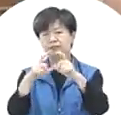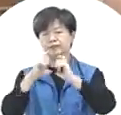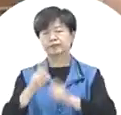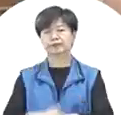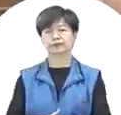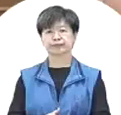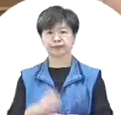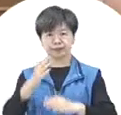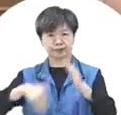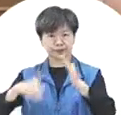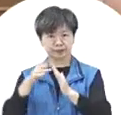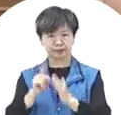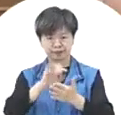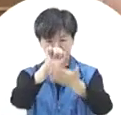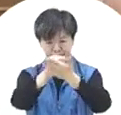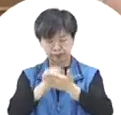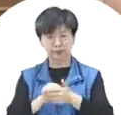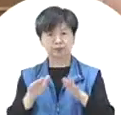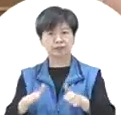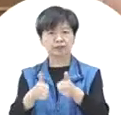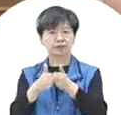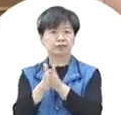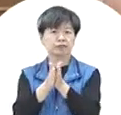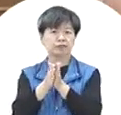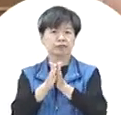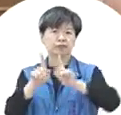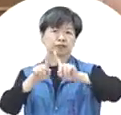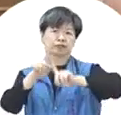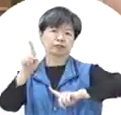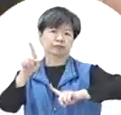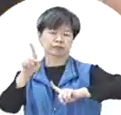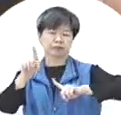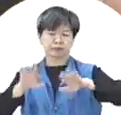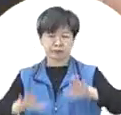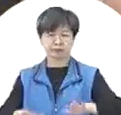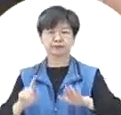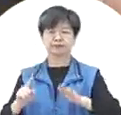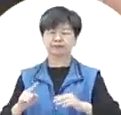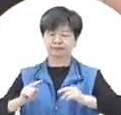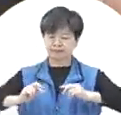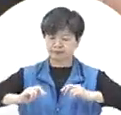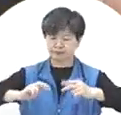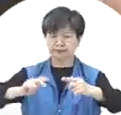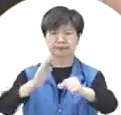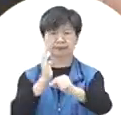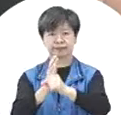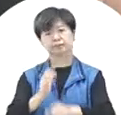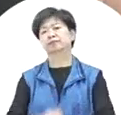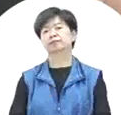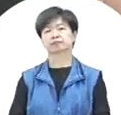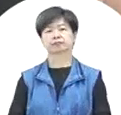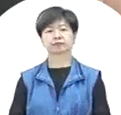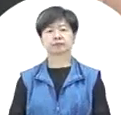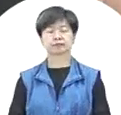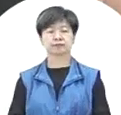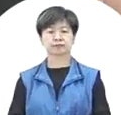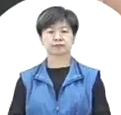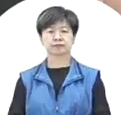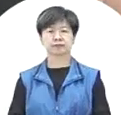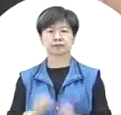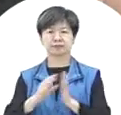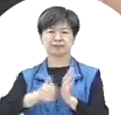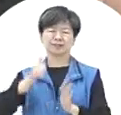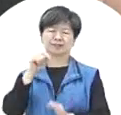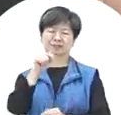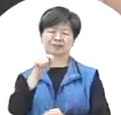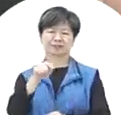的跟现在的需求有差距，所以我们现在是滚动式修正，就是只要学校有需求， 局长哈，因为